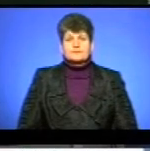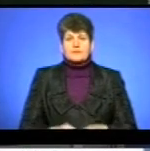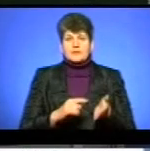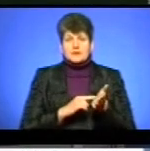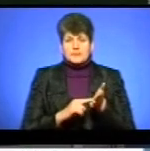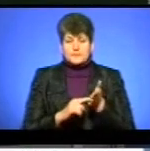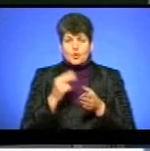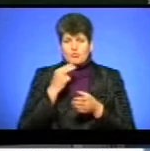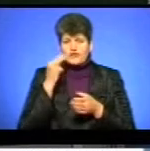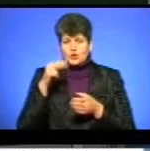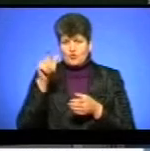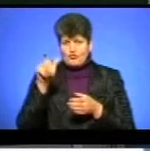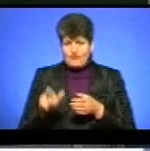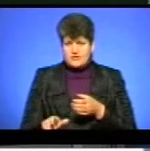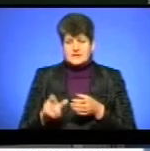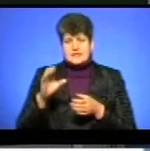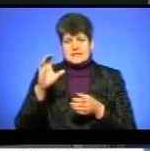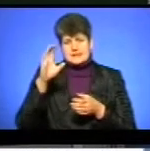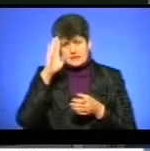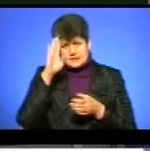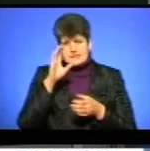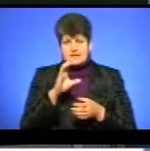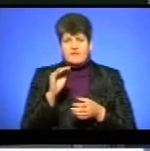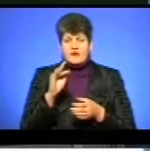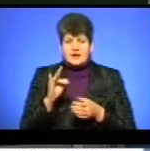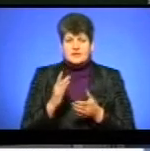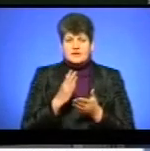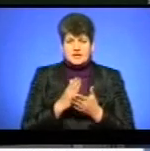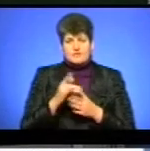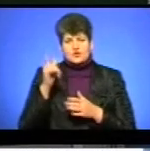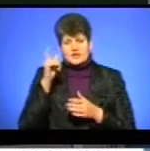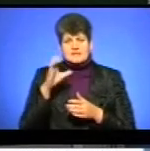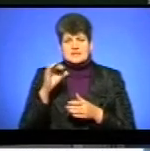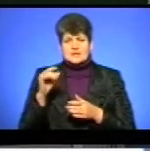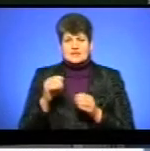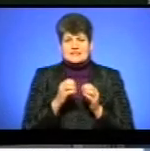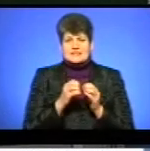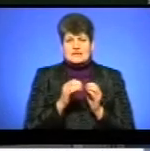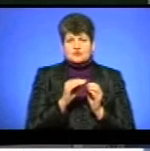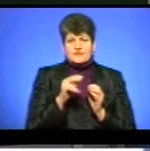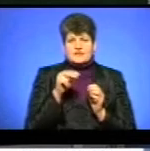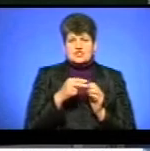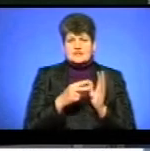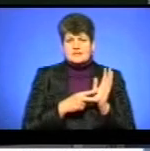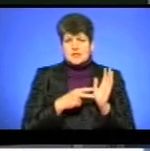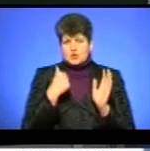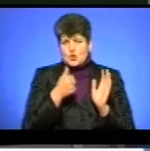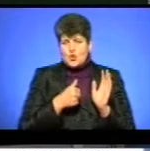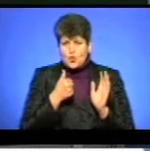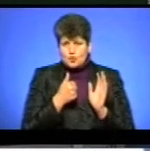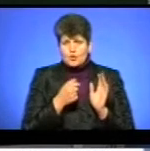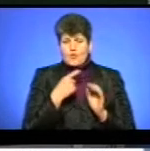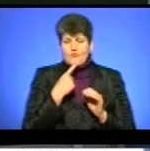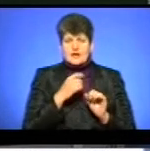Зазначу, обвинувачуваний Сергій Франєв перебуває під вартою у Чортківському СІЗО з 10 жовтня 2017 року,